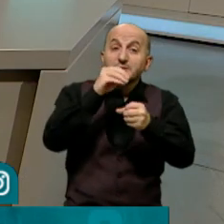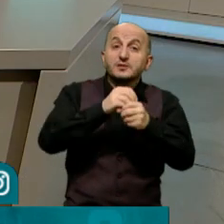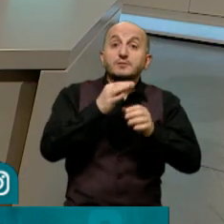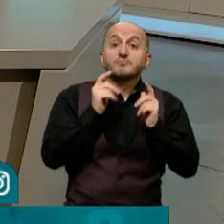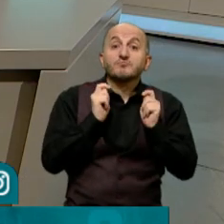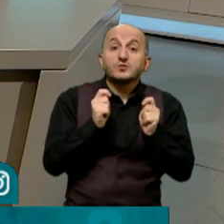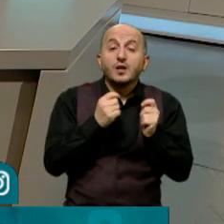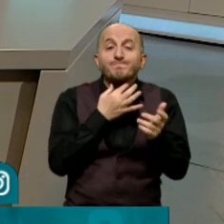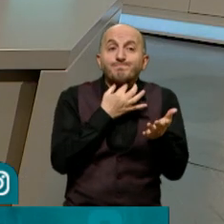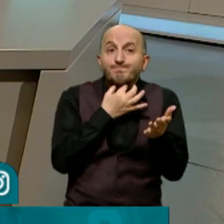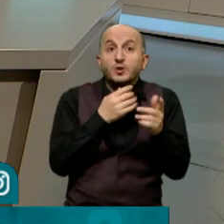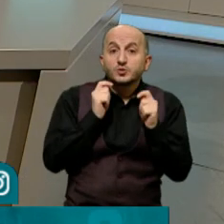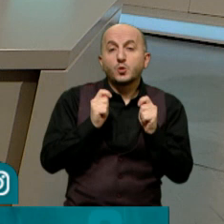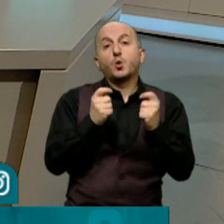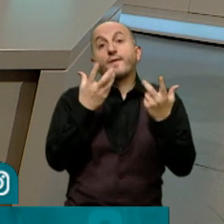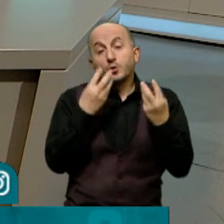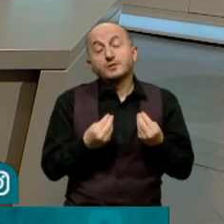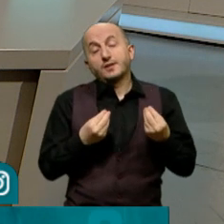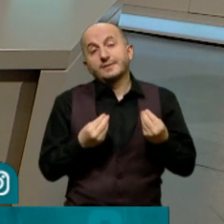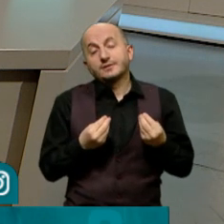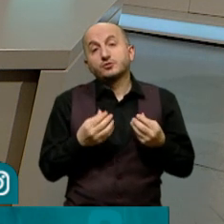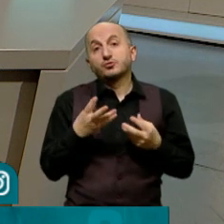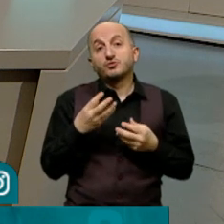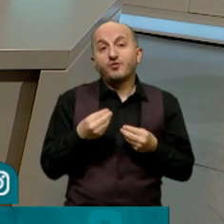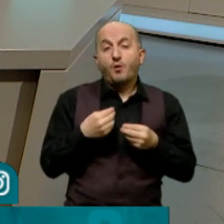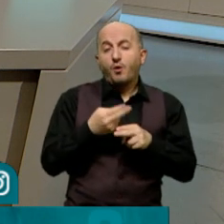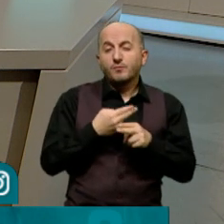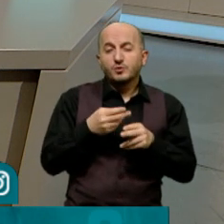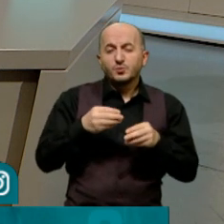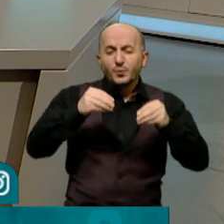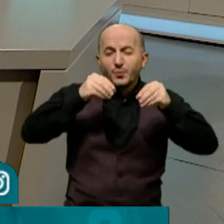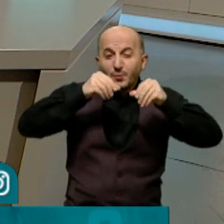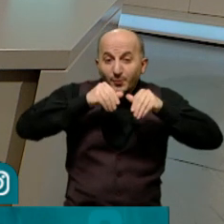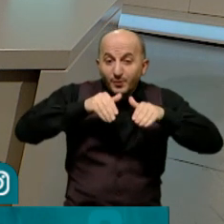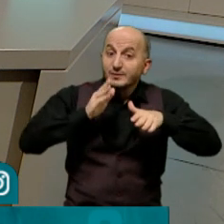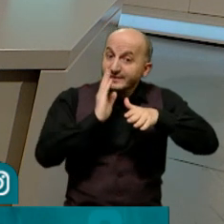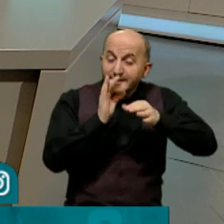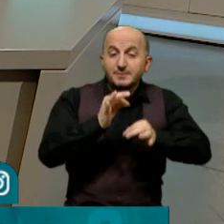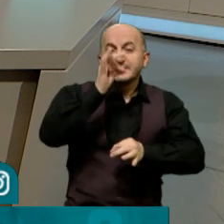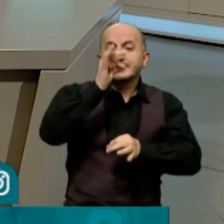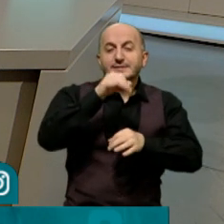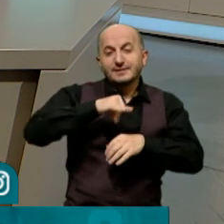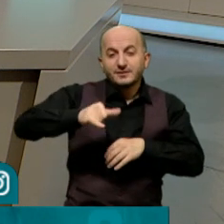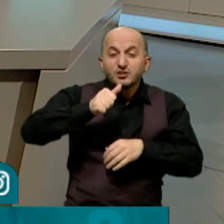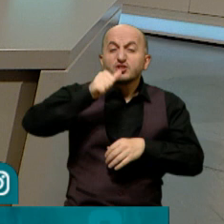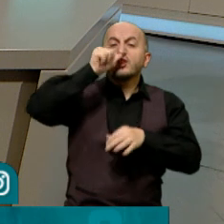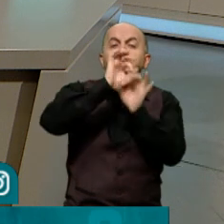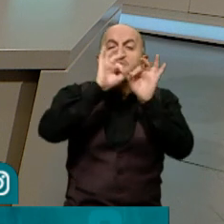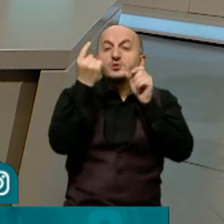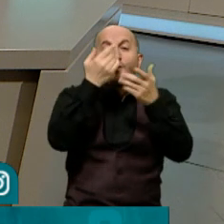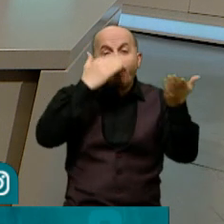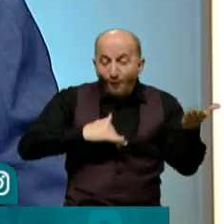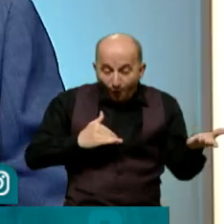olacak. Yani hani çok verilen bir misal vardır. Çölde giden bir adam yanında içecek hiçbir şeyi